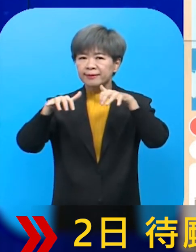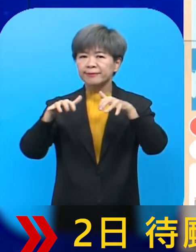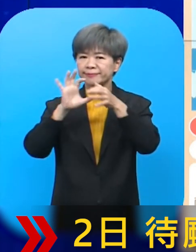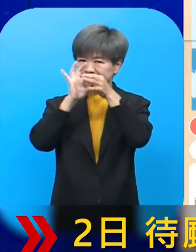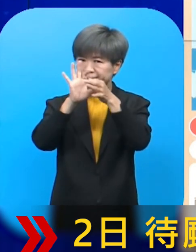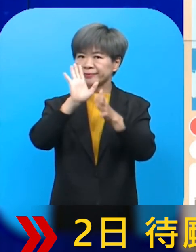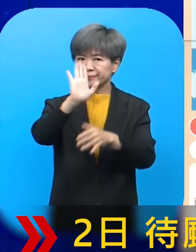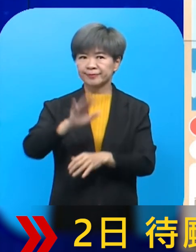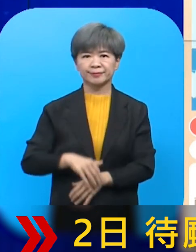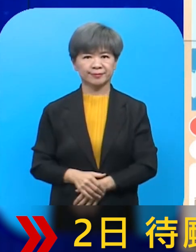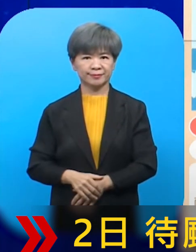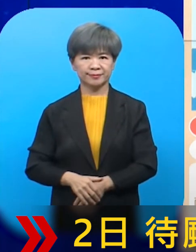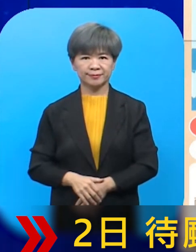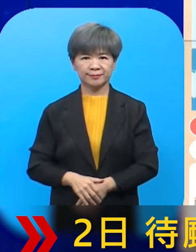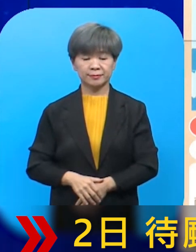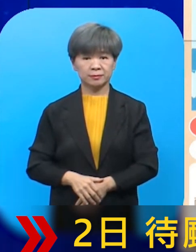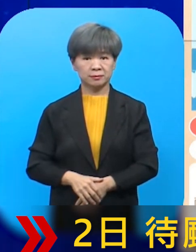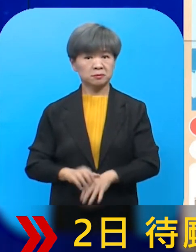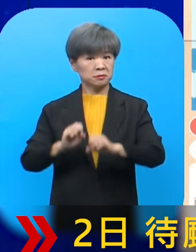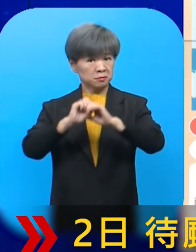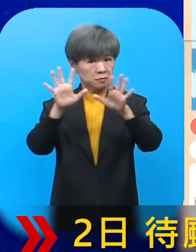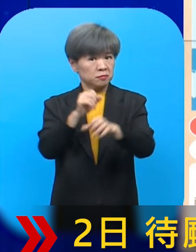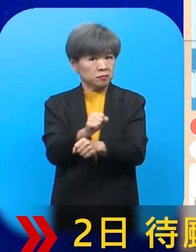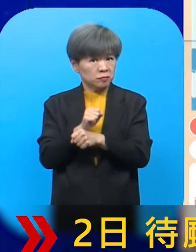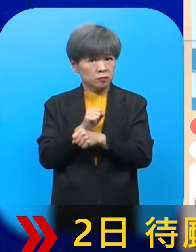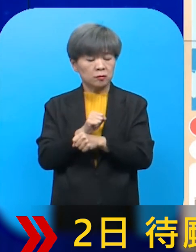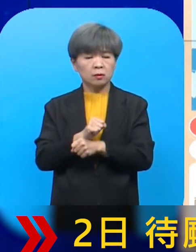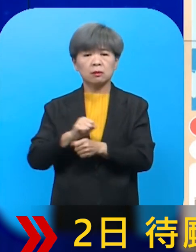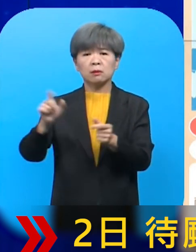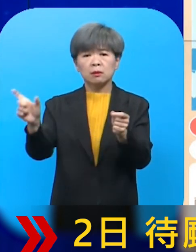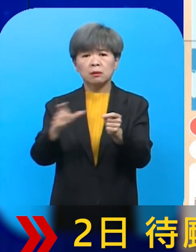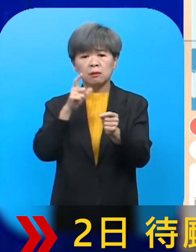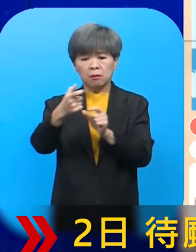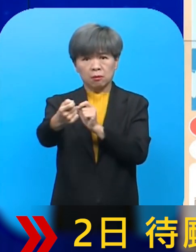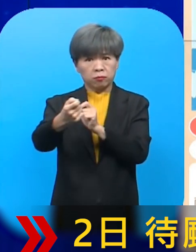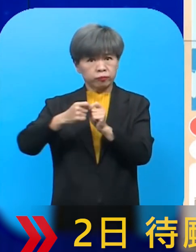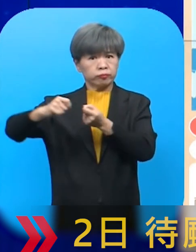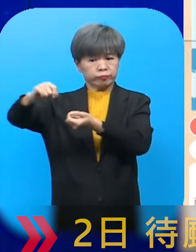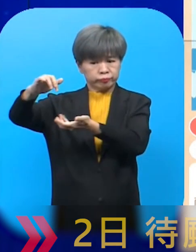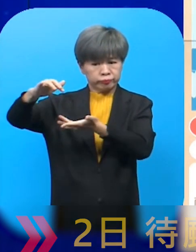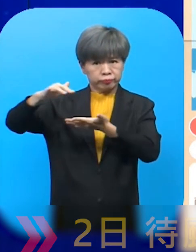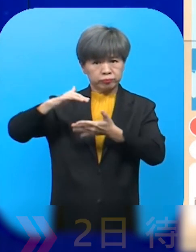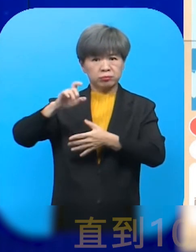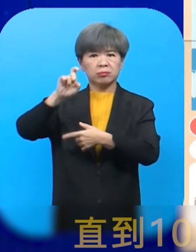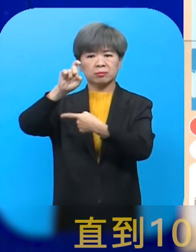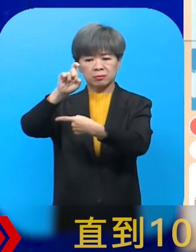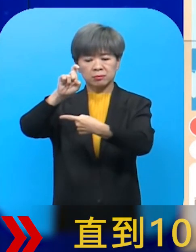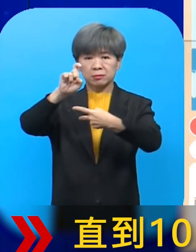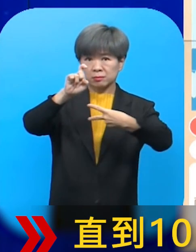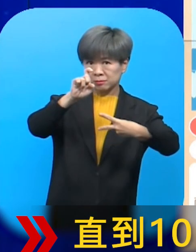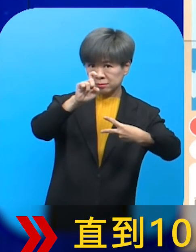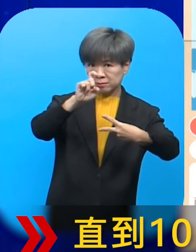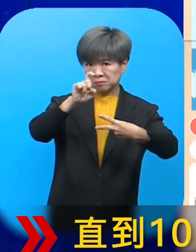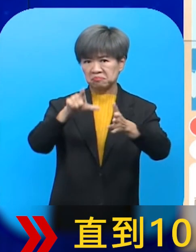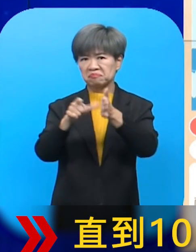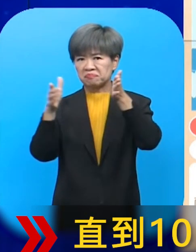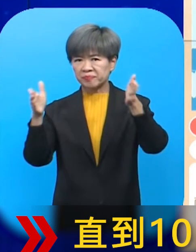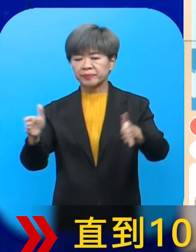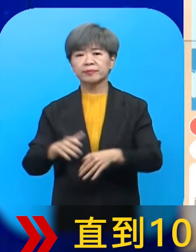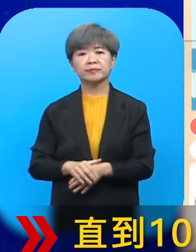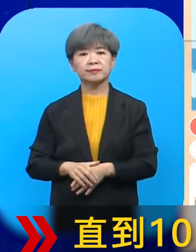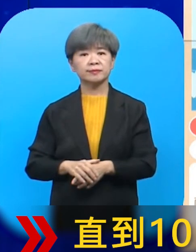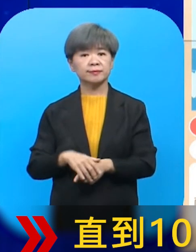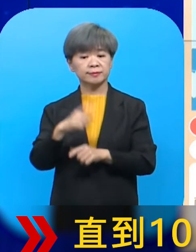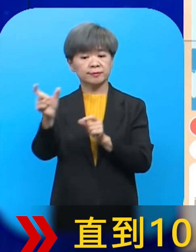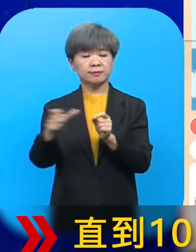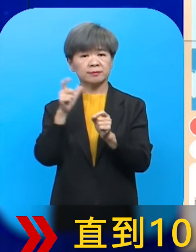生的可能性哦。那提醒大家，因为台风在持续接近的过程当中，在一号到二号这段期间，台风